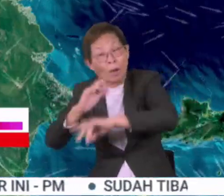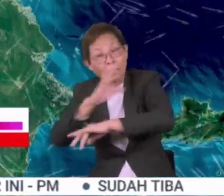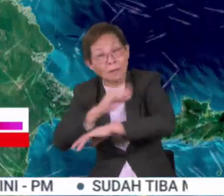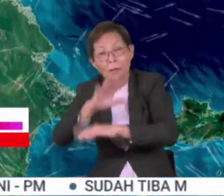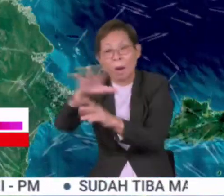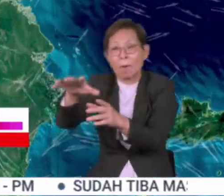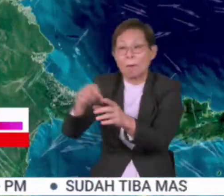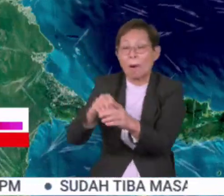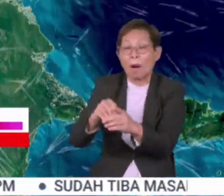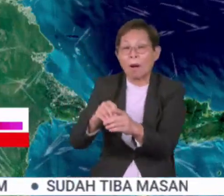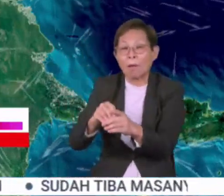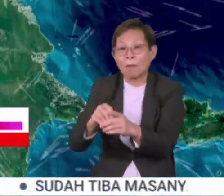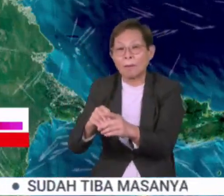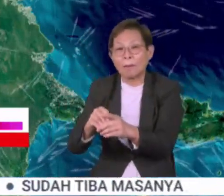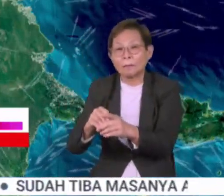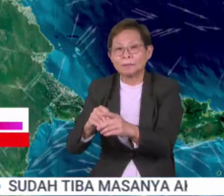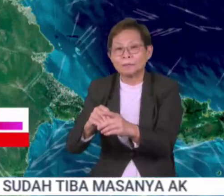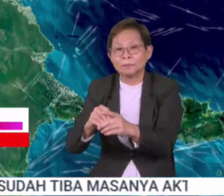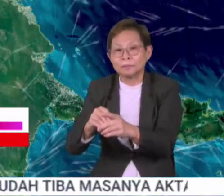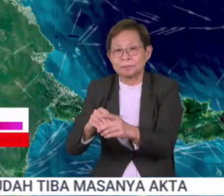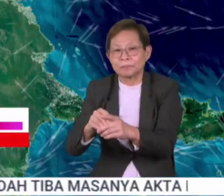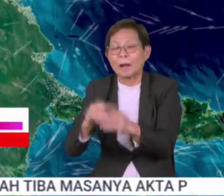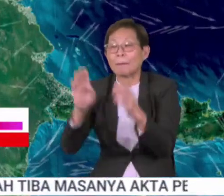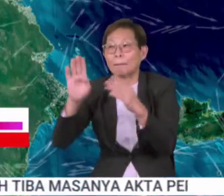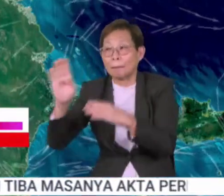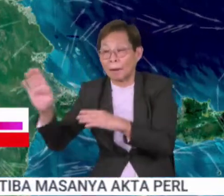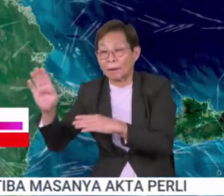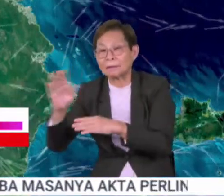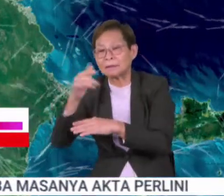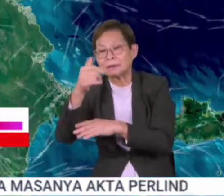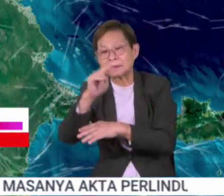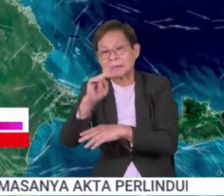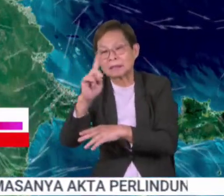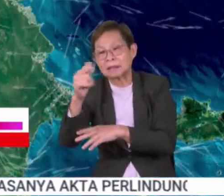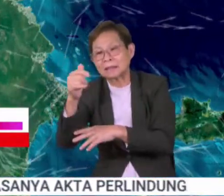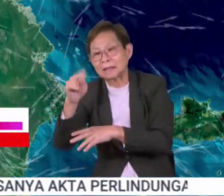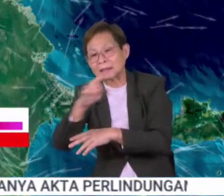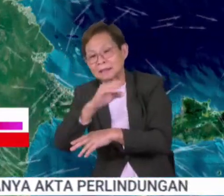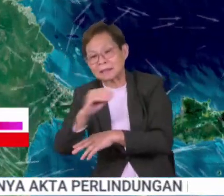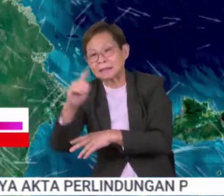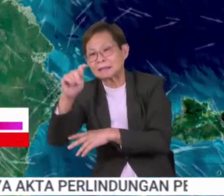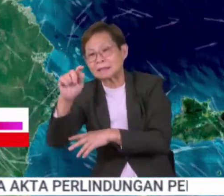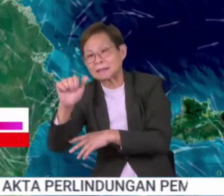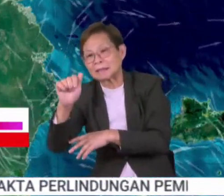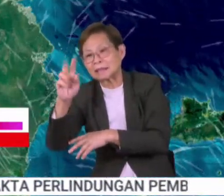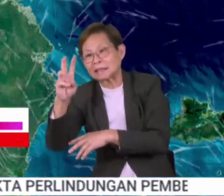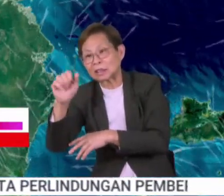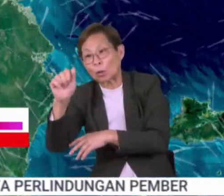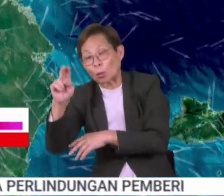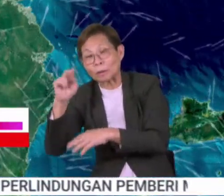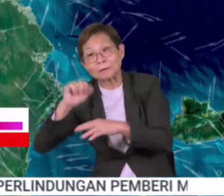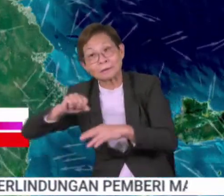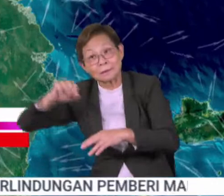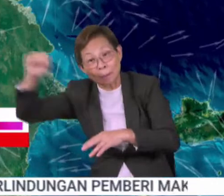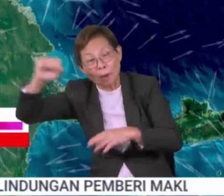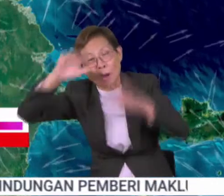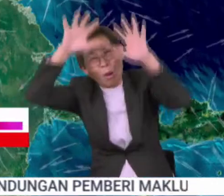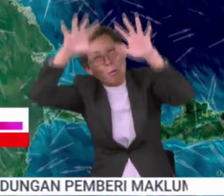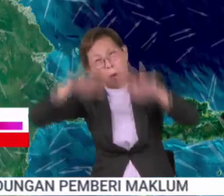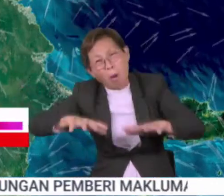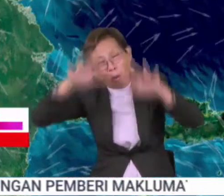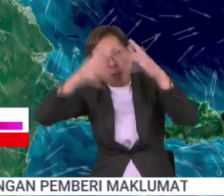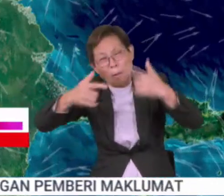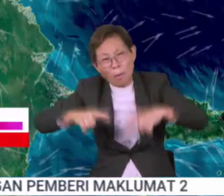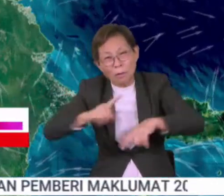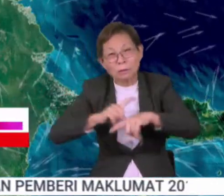juga melibatkan bahagian pedalaman, pantai barat, Sandakan dan juga Tawau di negeri Sabah. Keadaan cuaca lembap yang berlaku